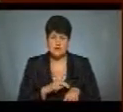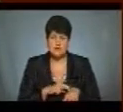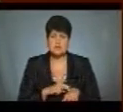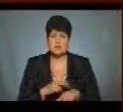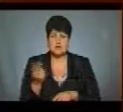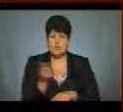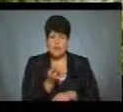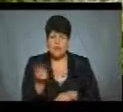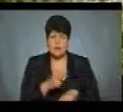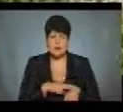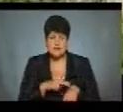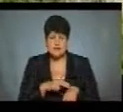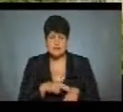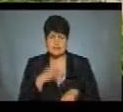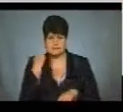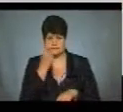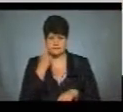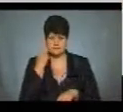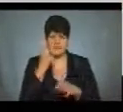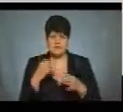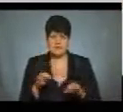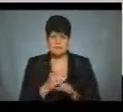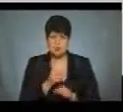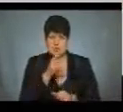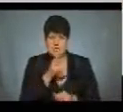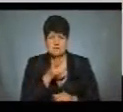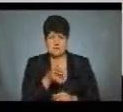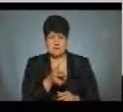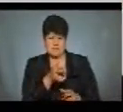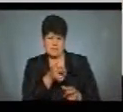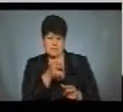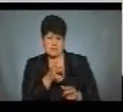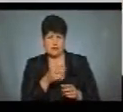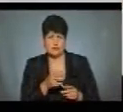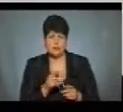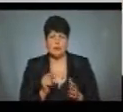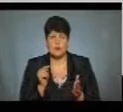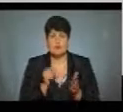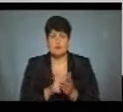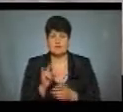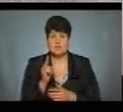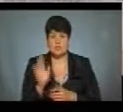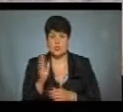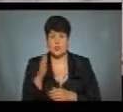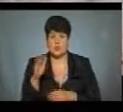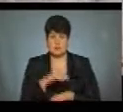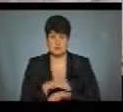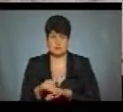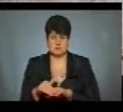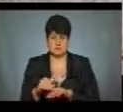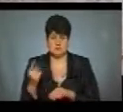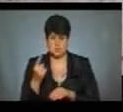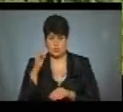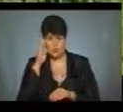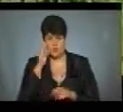двоє поліцейських на підпитку у вільний від роботи час пристрілювали рушницю і влучили в дитину, яка гуляла на дворі. Спершу